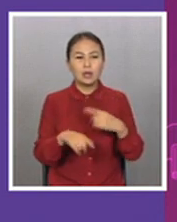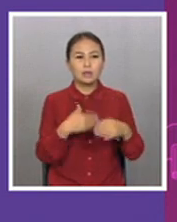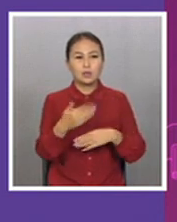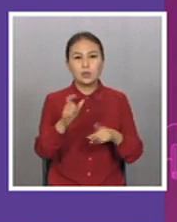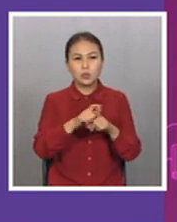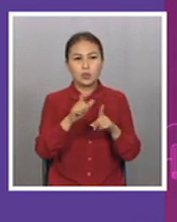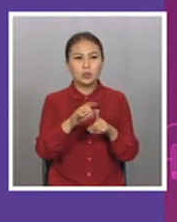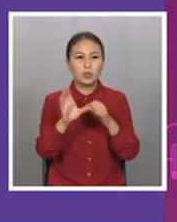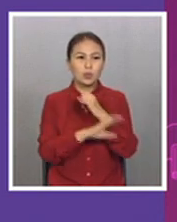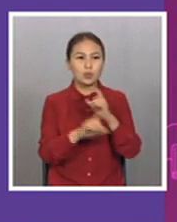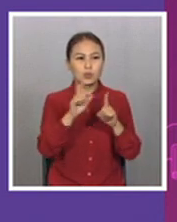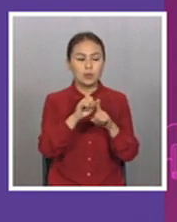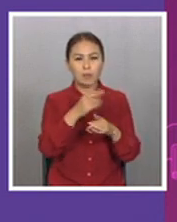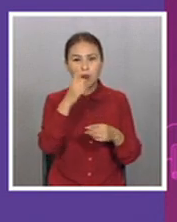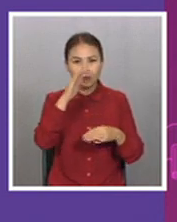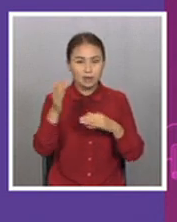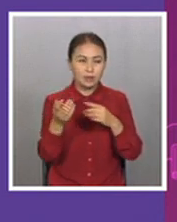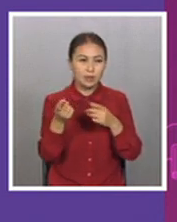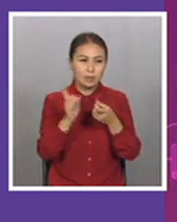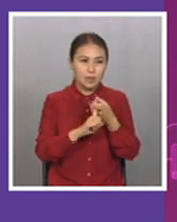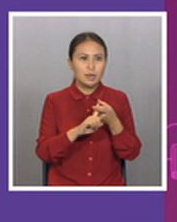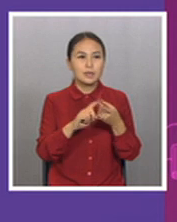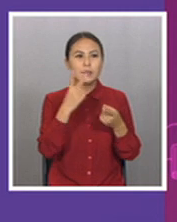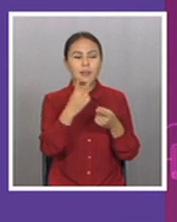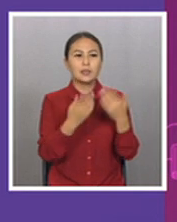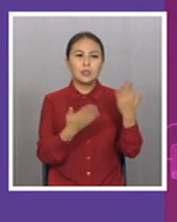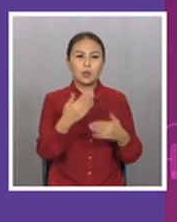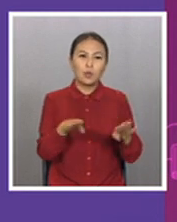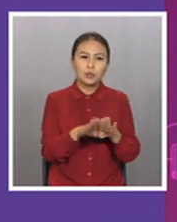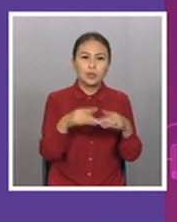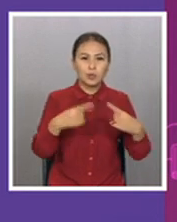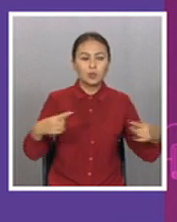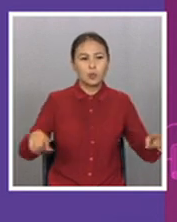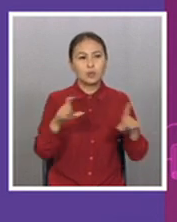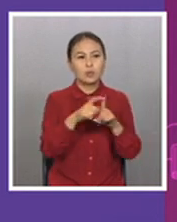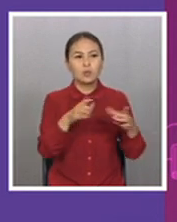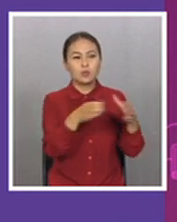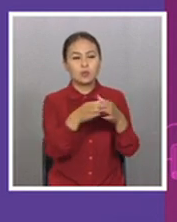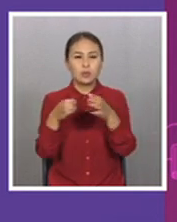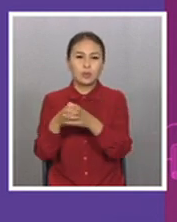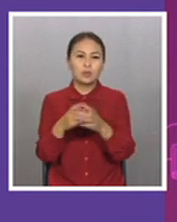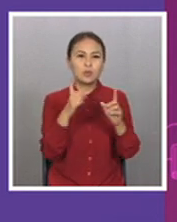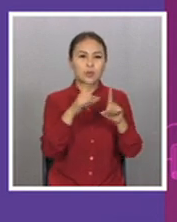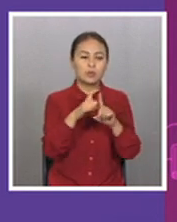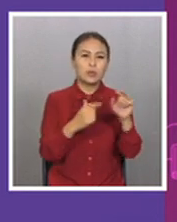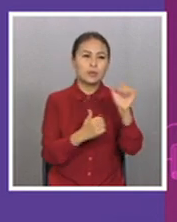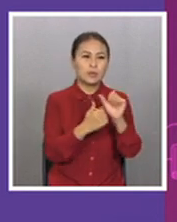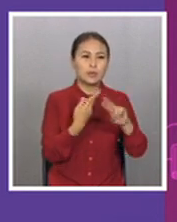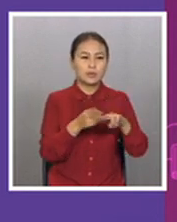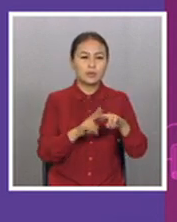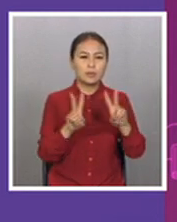сөз, соңғы сөзге бағына байланысқан екі не одан да көп сөз тобын